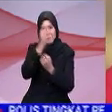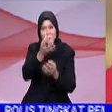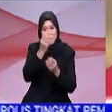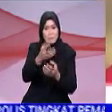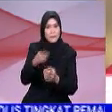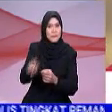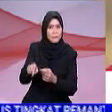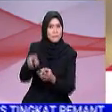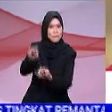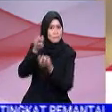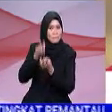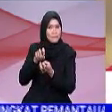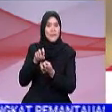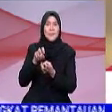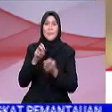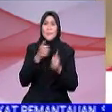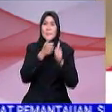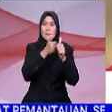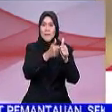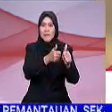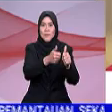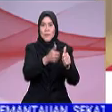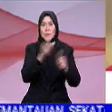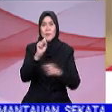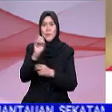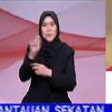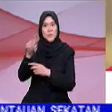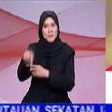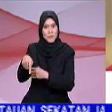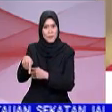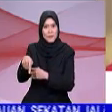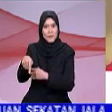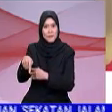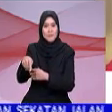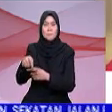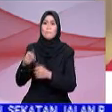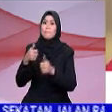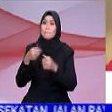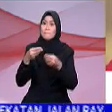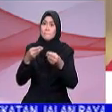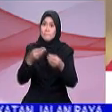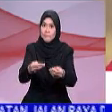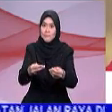itu mematuhi kepada SOP yang telah diberi, di mana